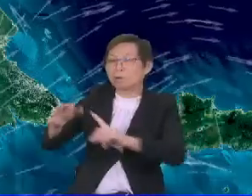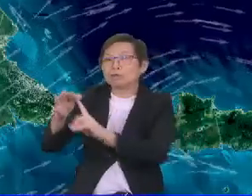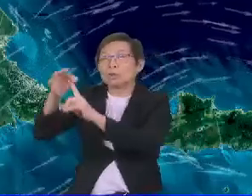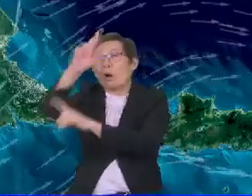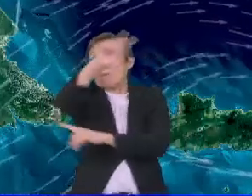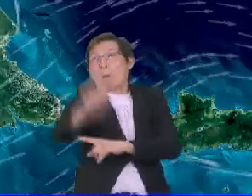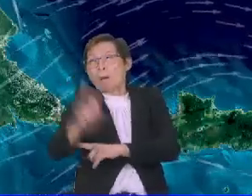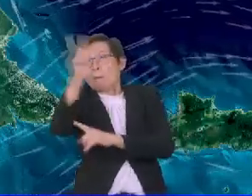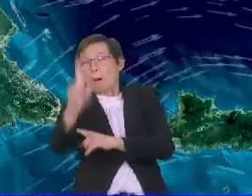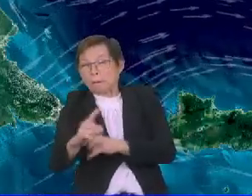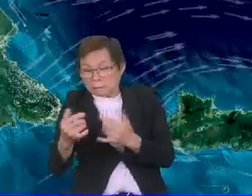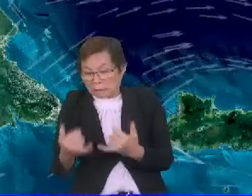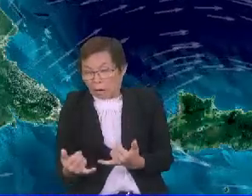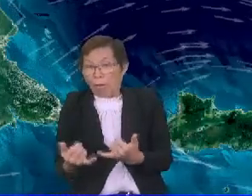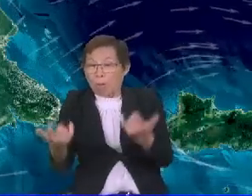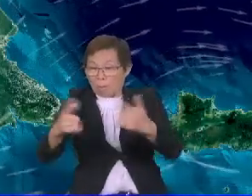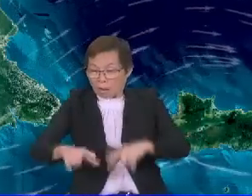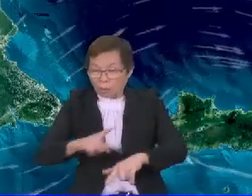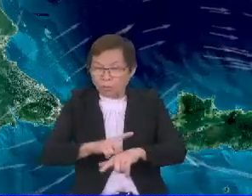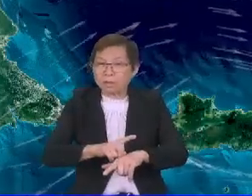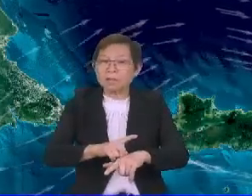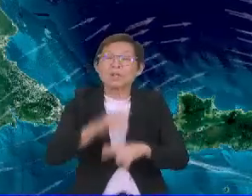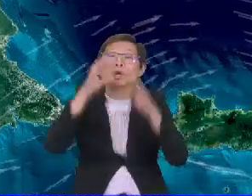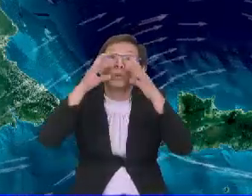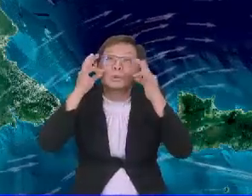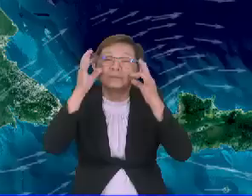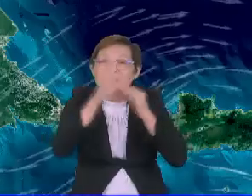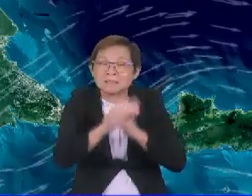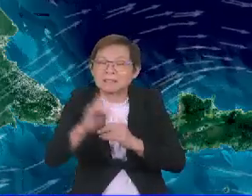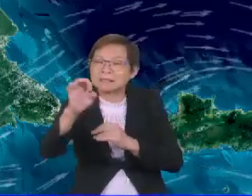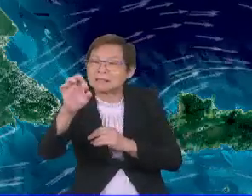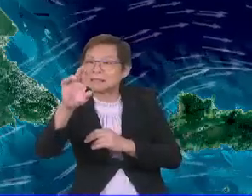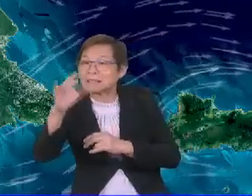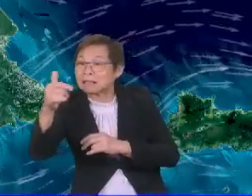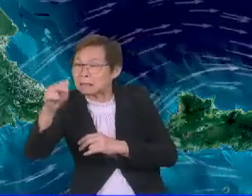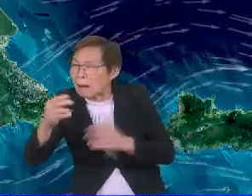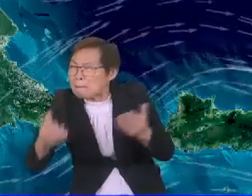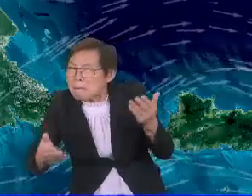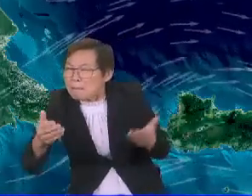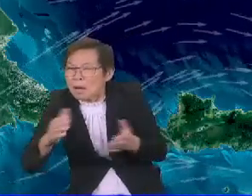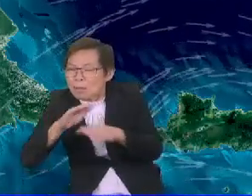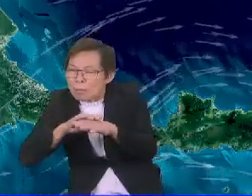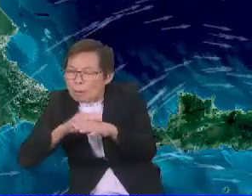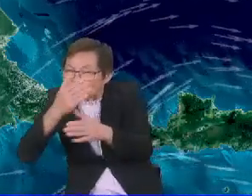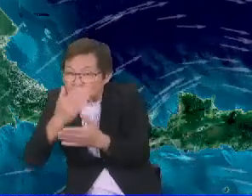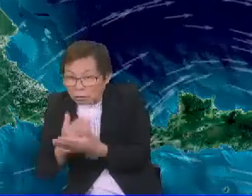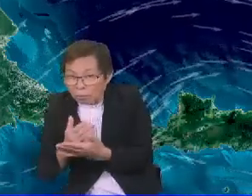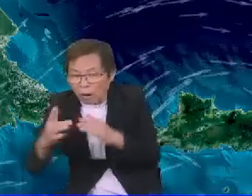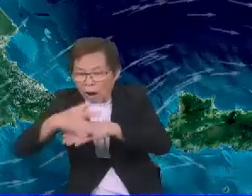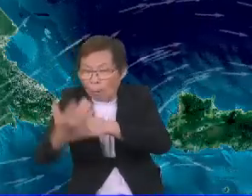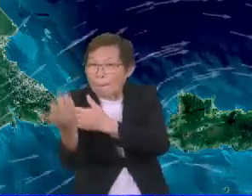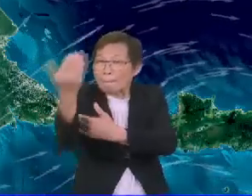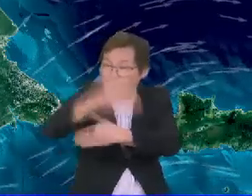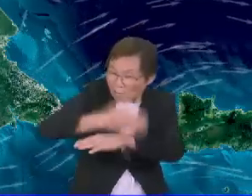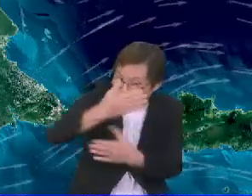ribu petir pada ketika ini yang sedang berlaku di sekitar bahagian kucing dan juga serial yang dijangkau akan berangsur reda menjelang awal malam